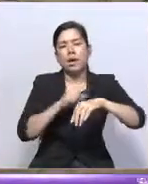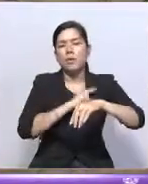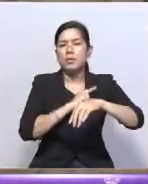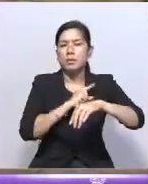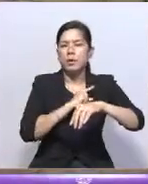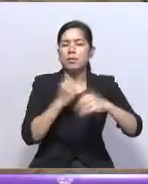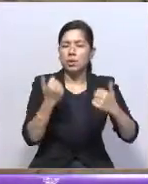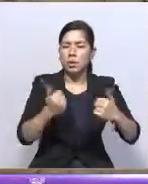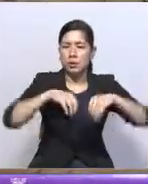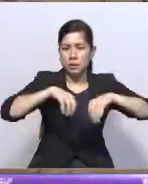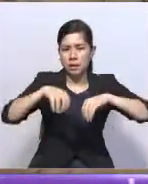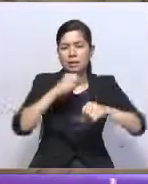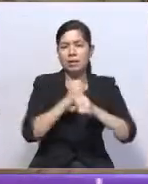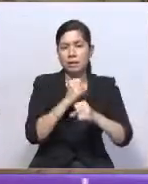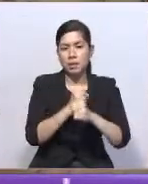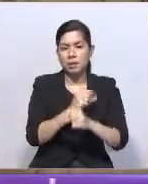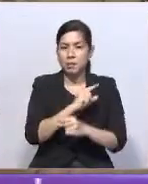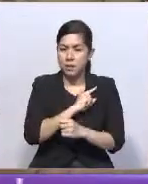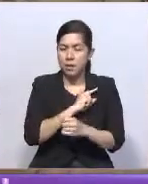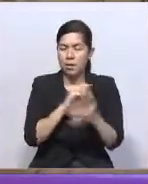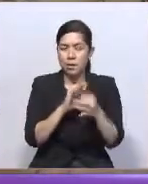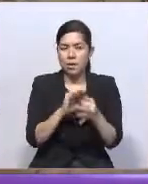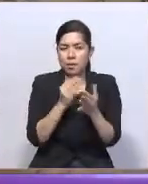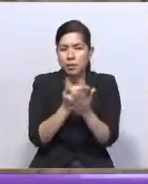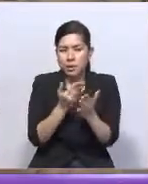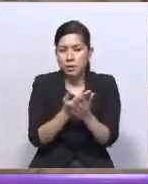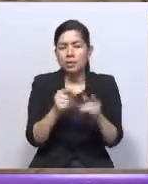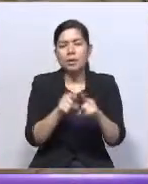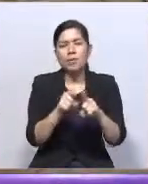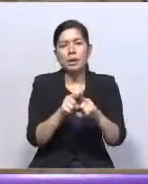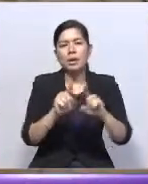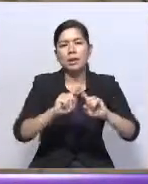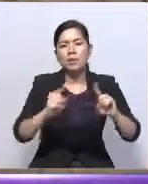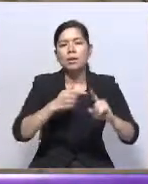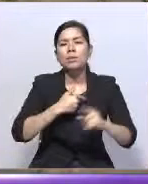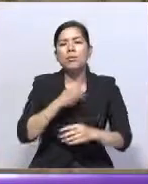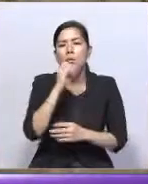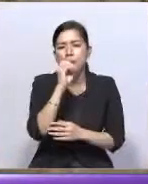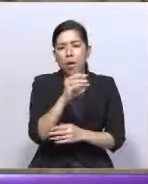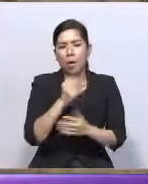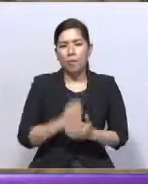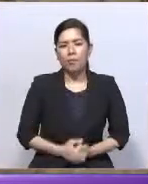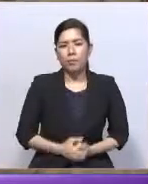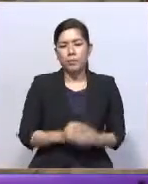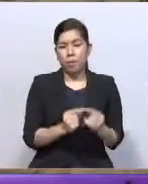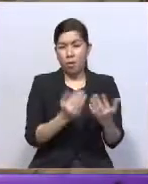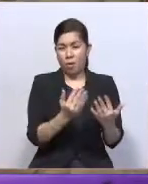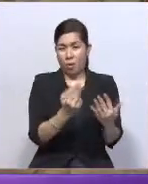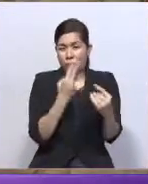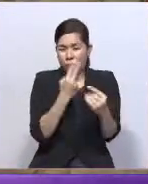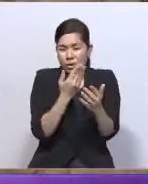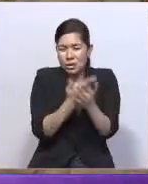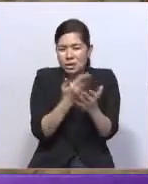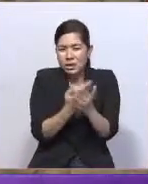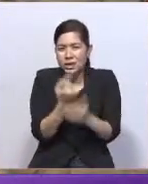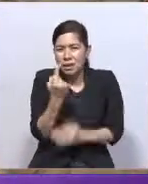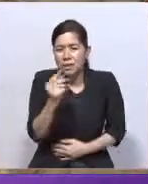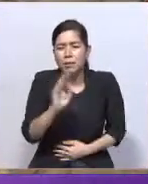นี้ก็ทำแม้กระทั่งเรื่องราคาก็พยายามทำอยู่แต่ผมเพียงว่าอย่าไปเพิ่งแค่มองว่าราคาเท่านั้น